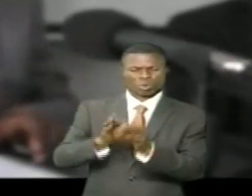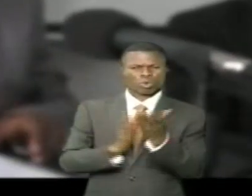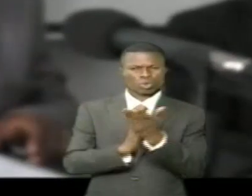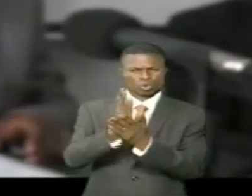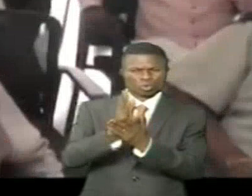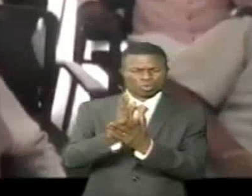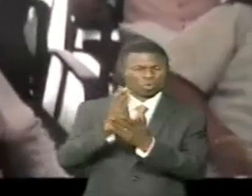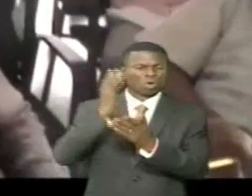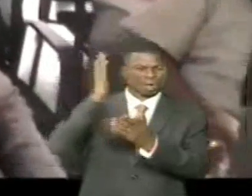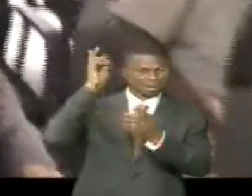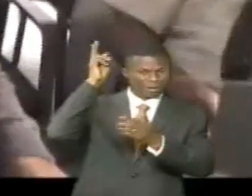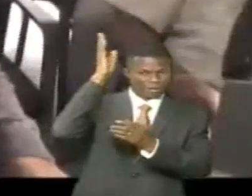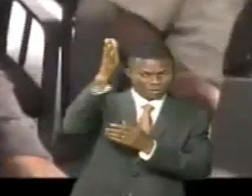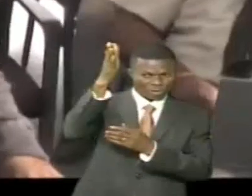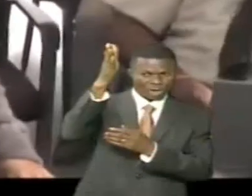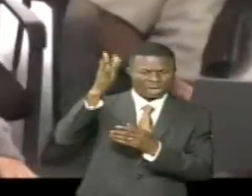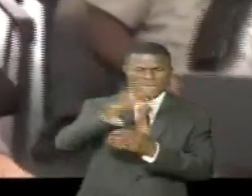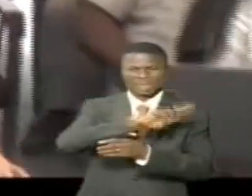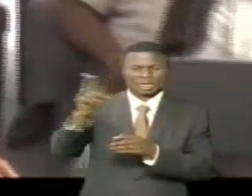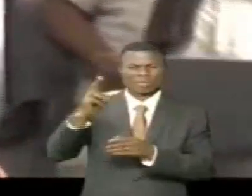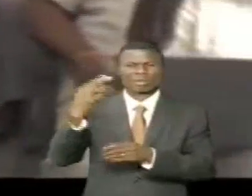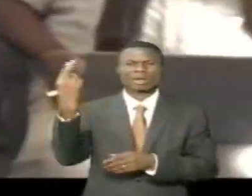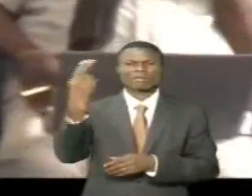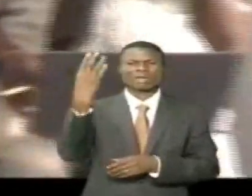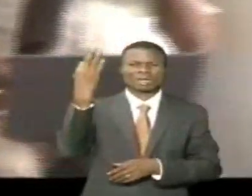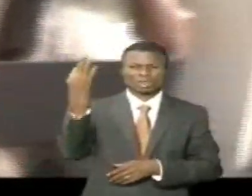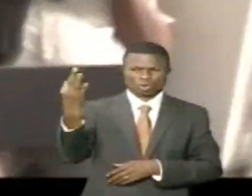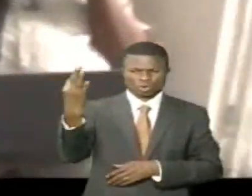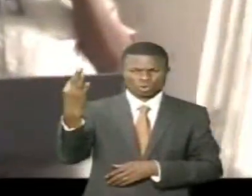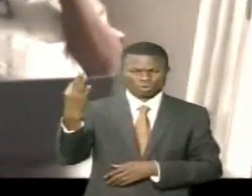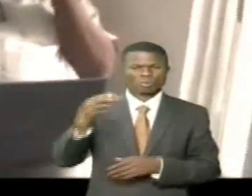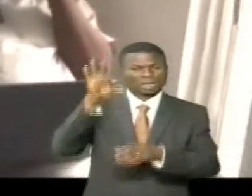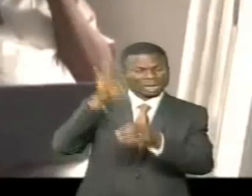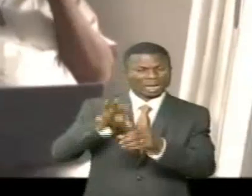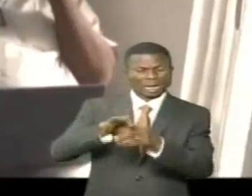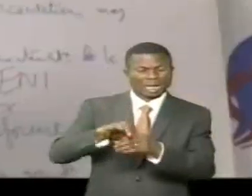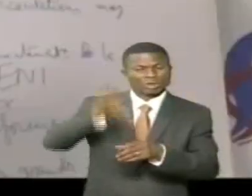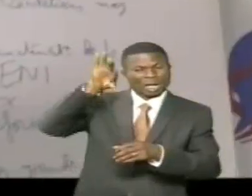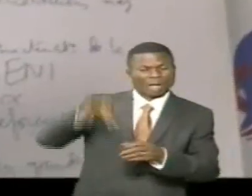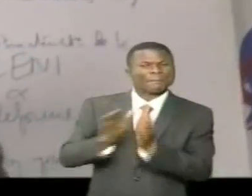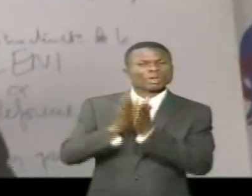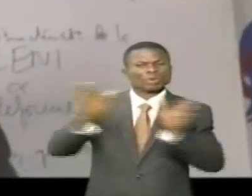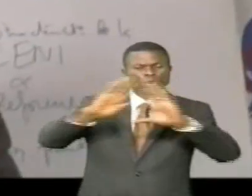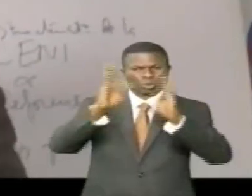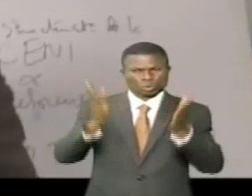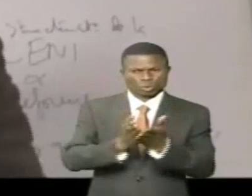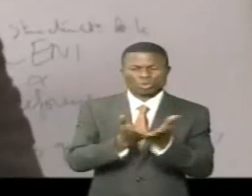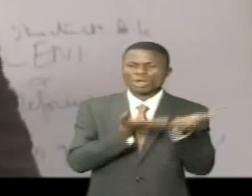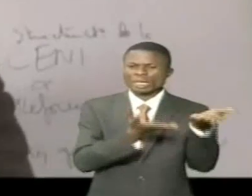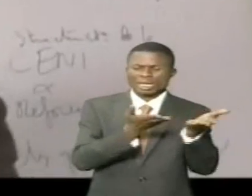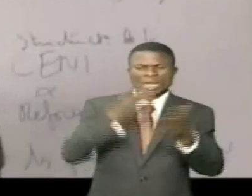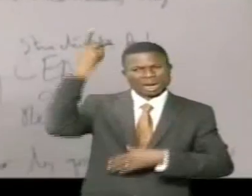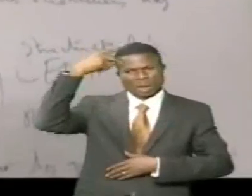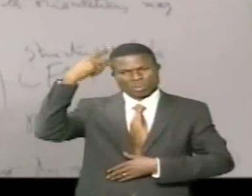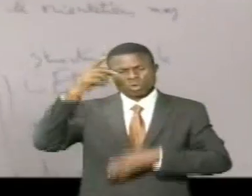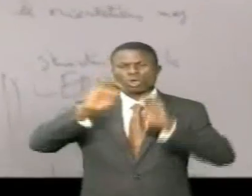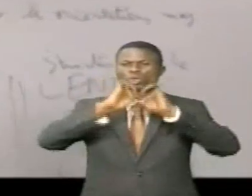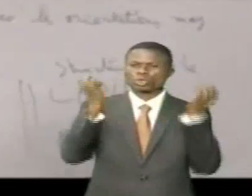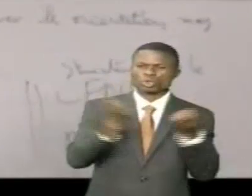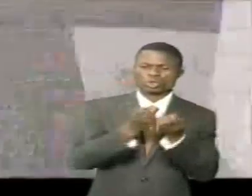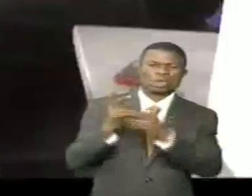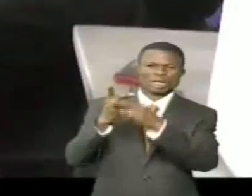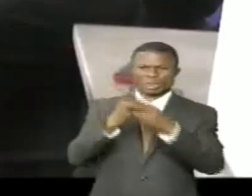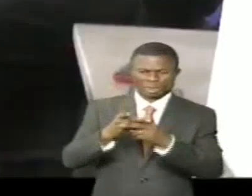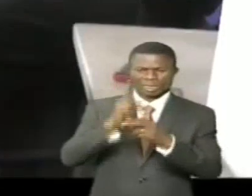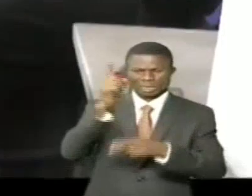horizon 2023. L'élection est une question d'intérêt général qui impacte à la fois la vie politique, sociale et sécuritaire